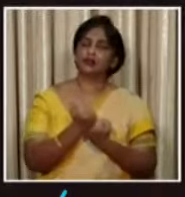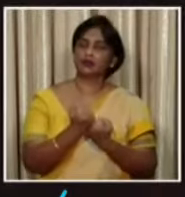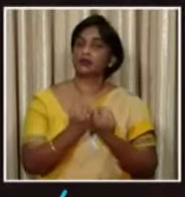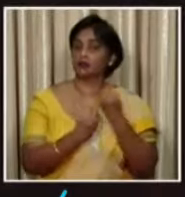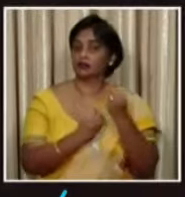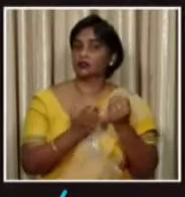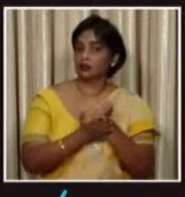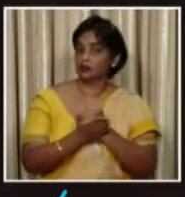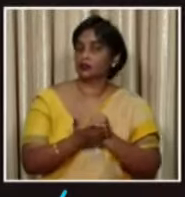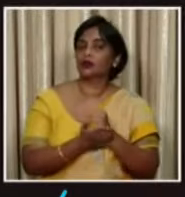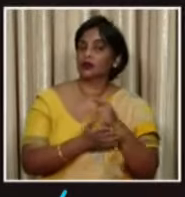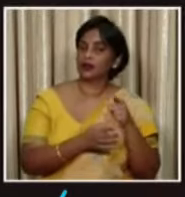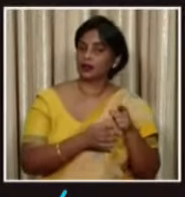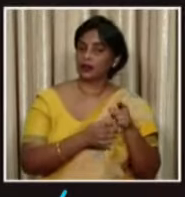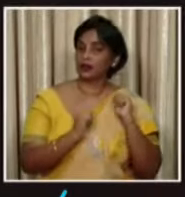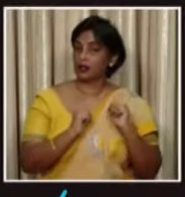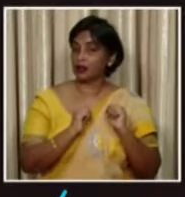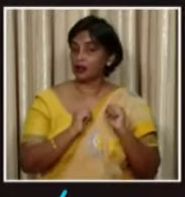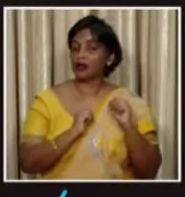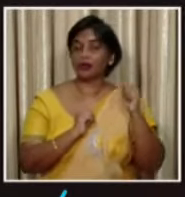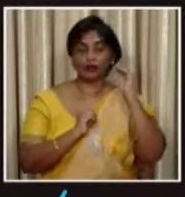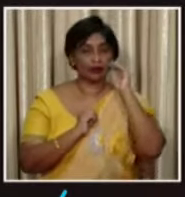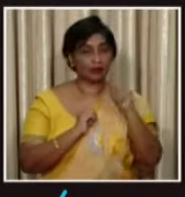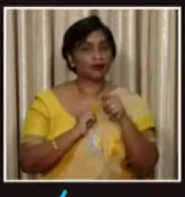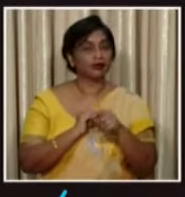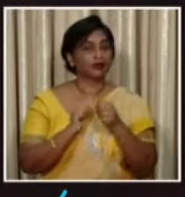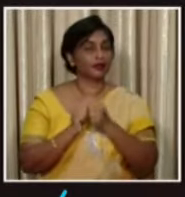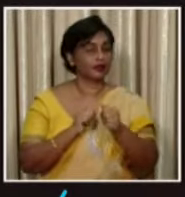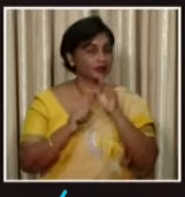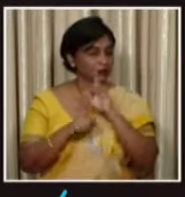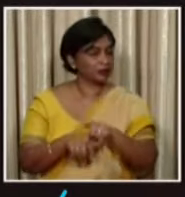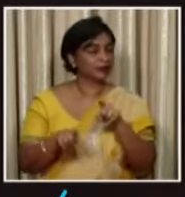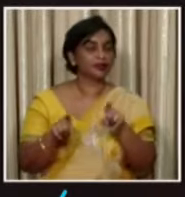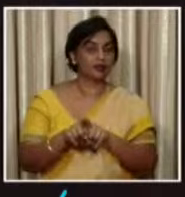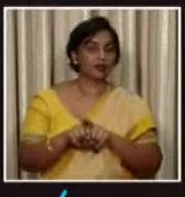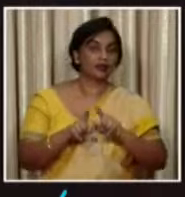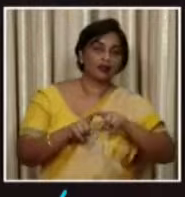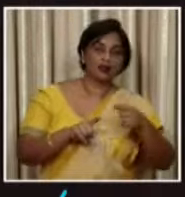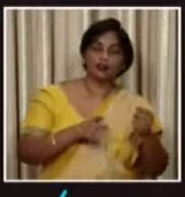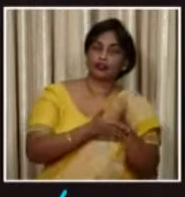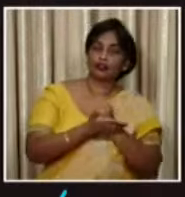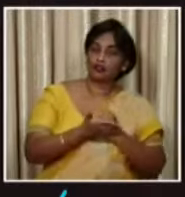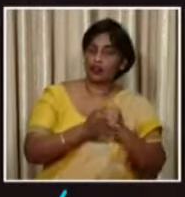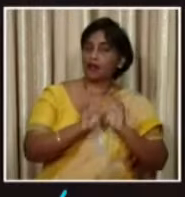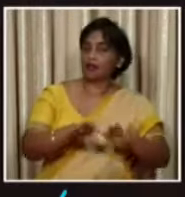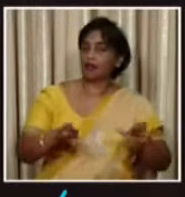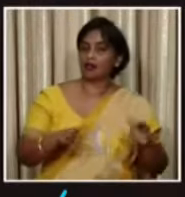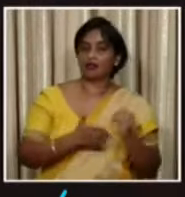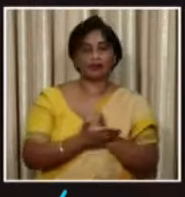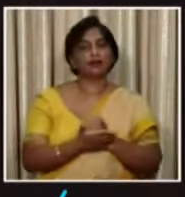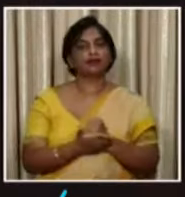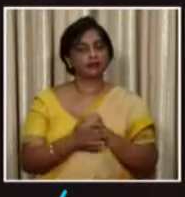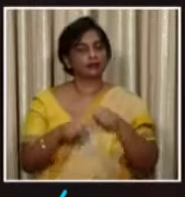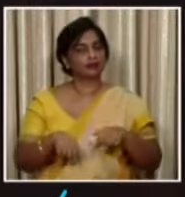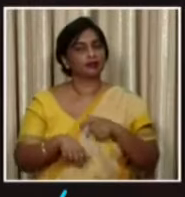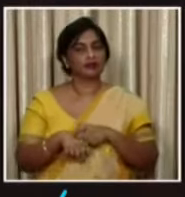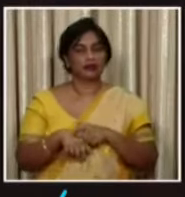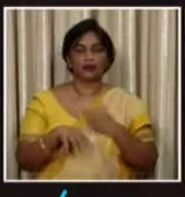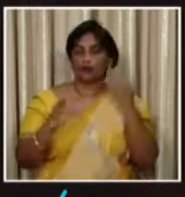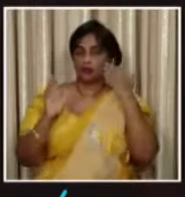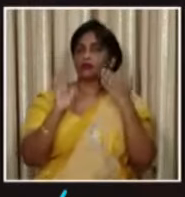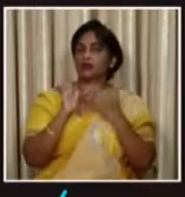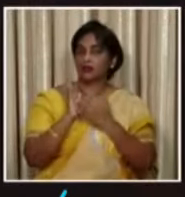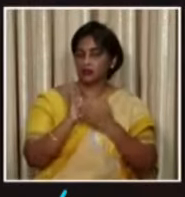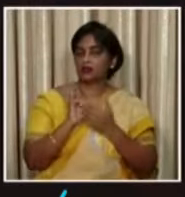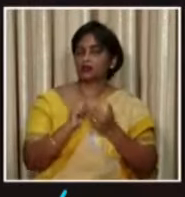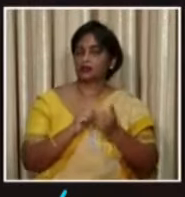අපි හැමෝගෙම මොකද මේ ඒ දියණිය කරපු කාර්යභාරය වගේම අනිත් පැත්තෙන් සියලුම දරුවන් වෙනුවෙන් මේ වෙලාවේ අපේ අවධානය යොමු